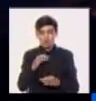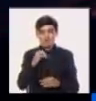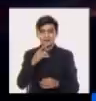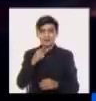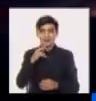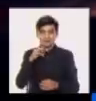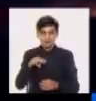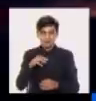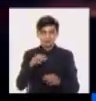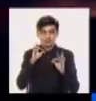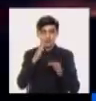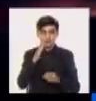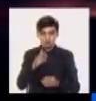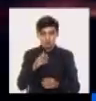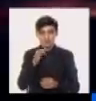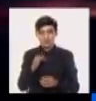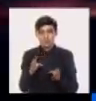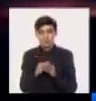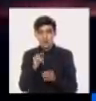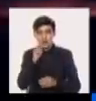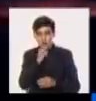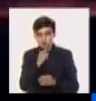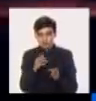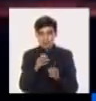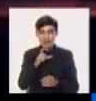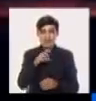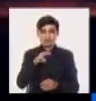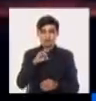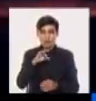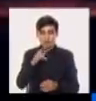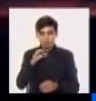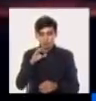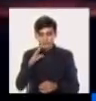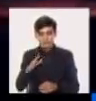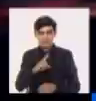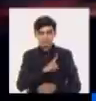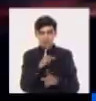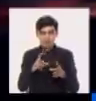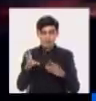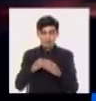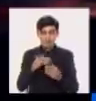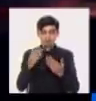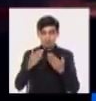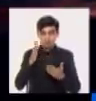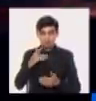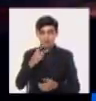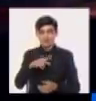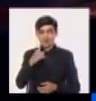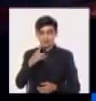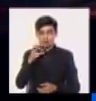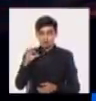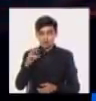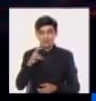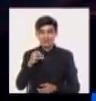Ерғанат Көпжасар, қоғам қайраткерлері, экономист, этнограф секілді маман иелерімен талқыламақ. Сағат 21:00-де